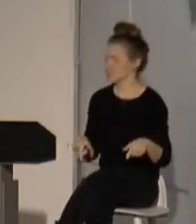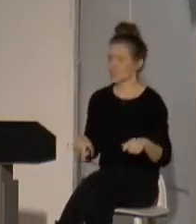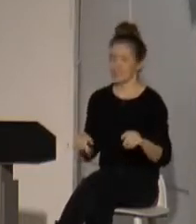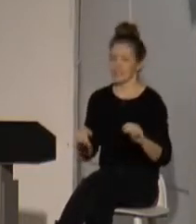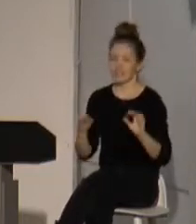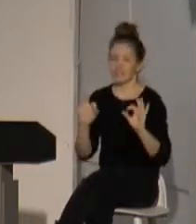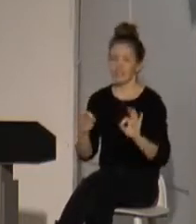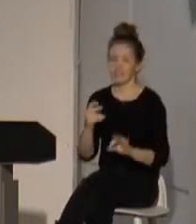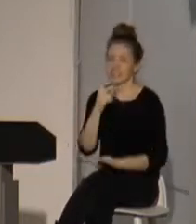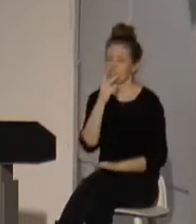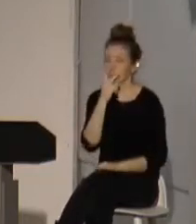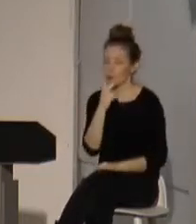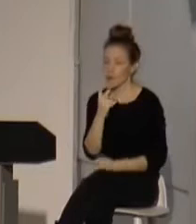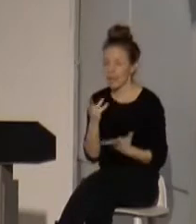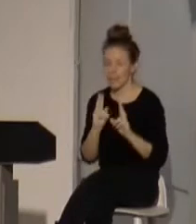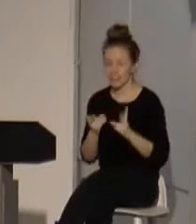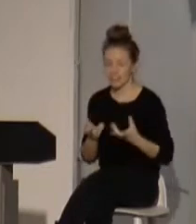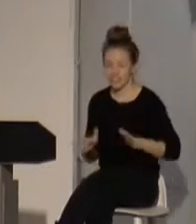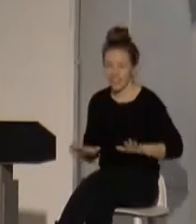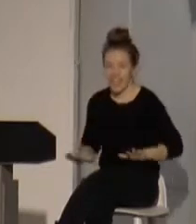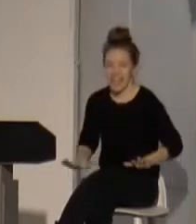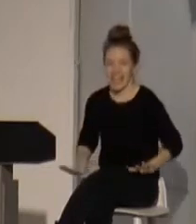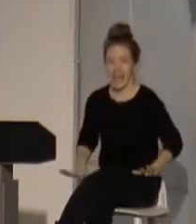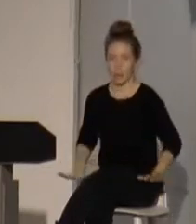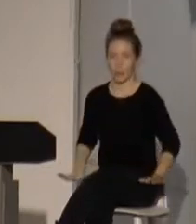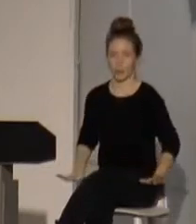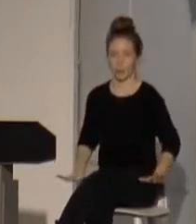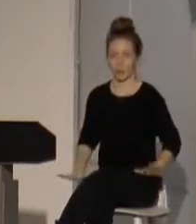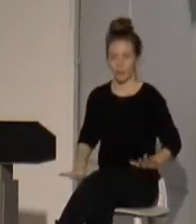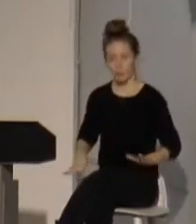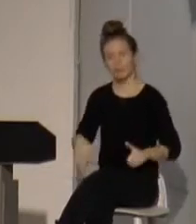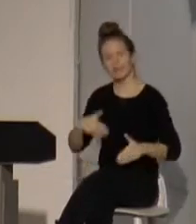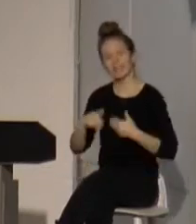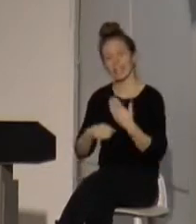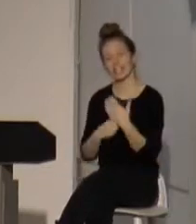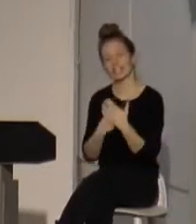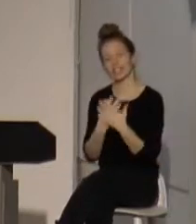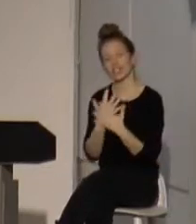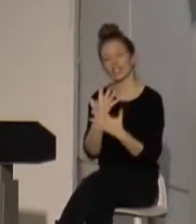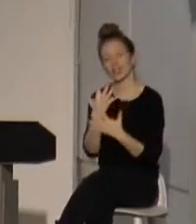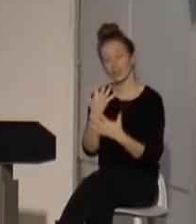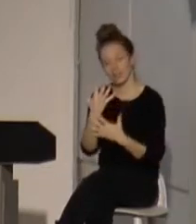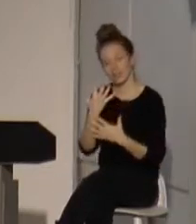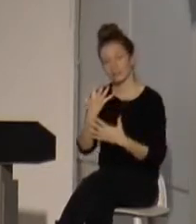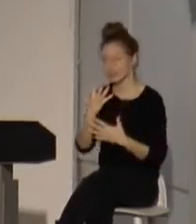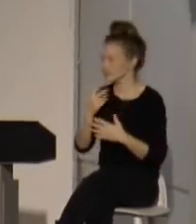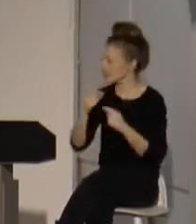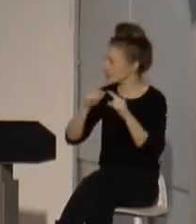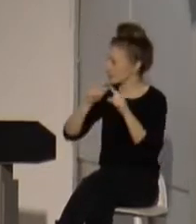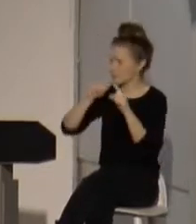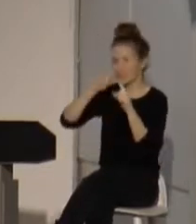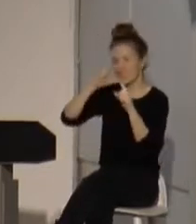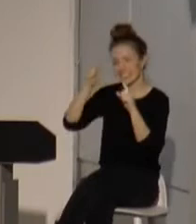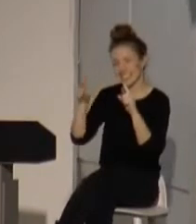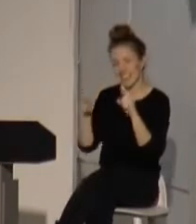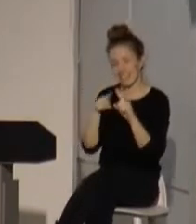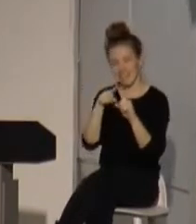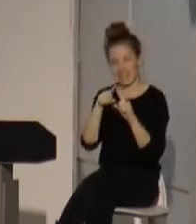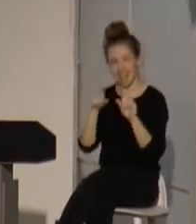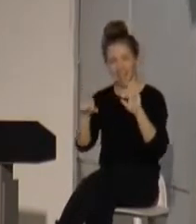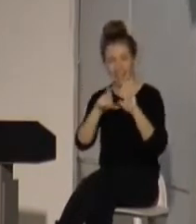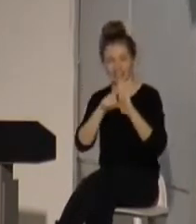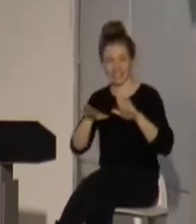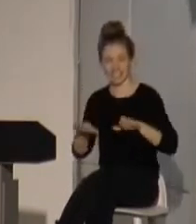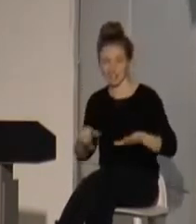אפשר לקום מהכיסא, בעצם בתהליך שיקומי שמסביב לאייקון הזה של הכיסא גלגלים, אנחנו רואים כל